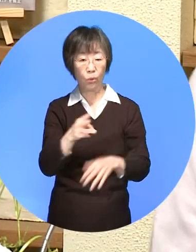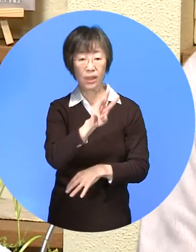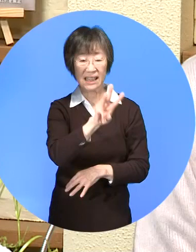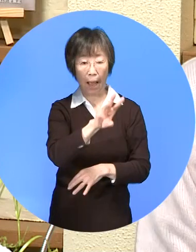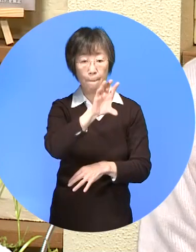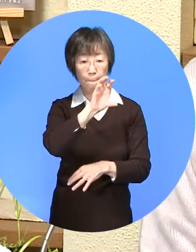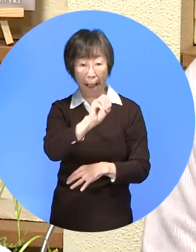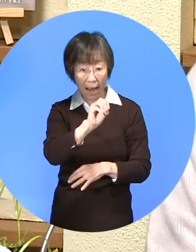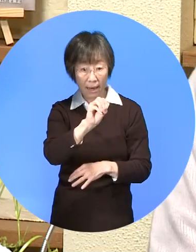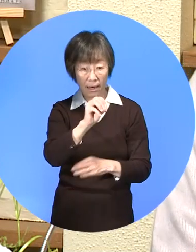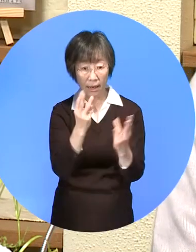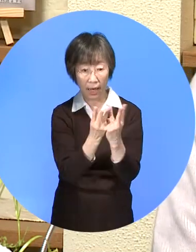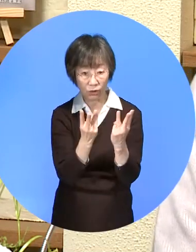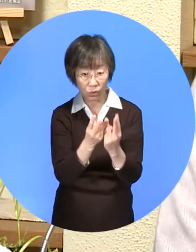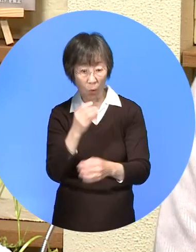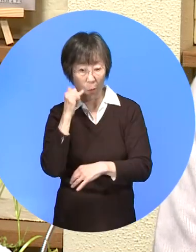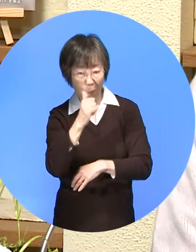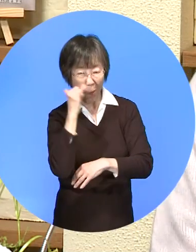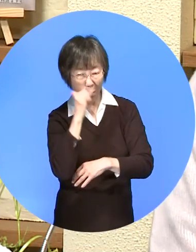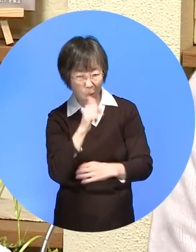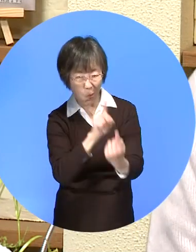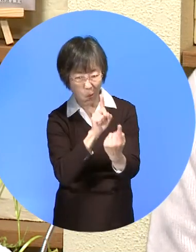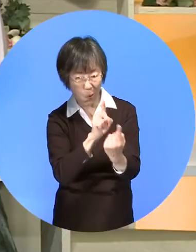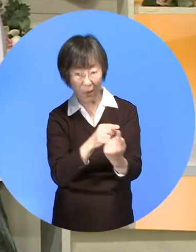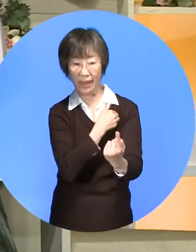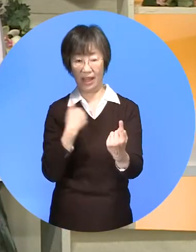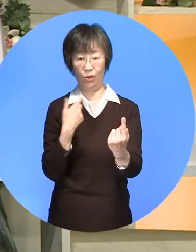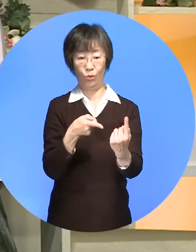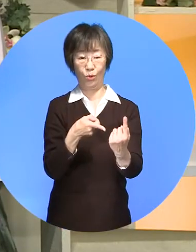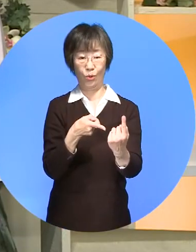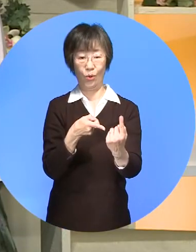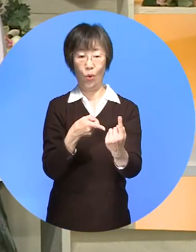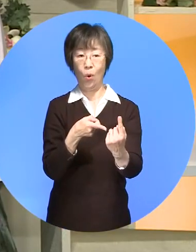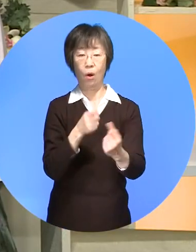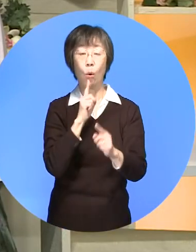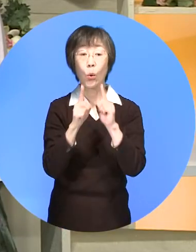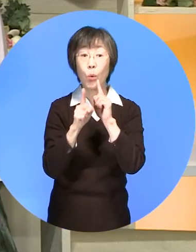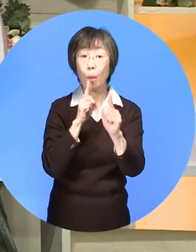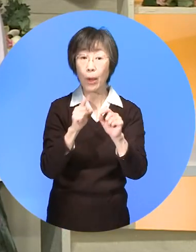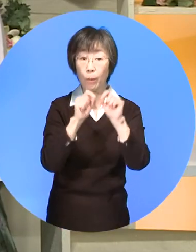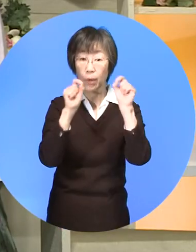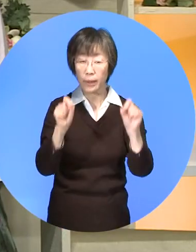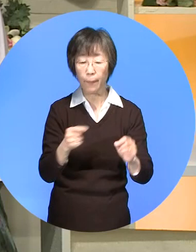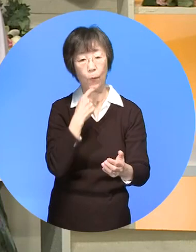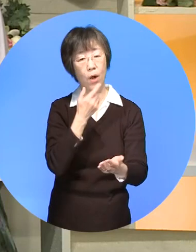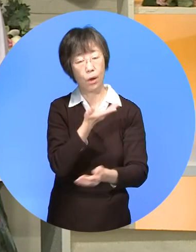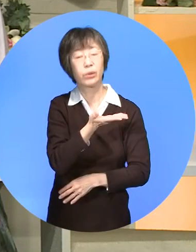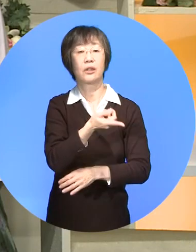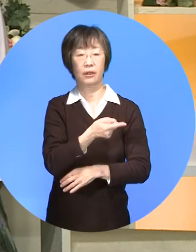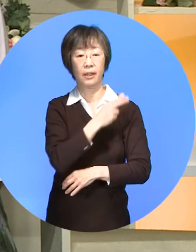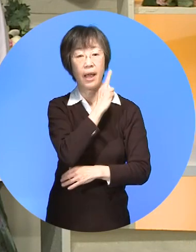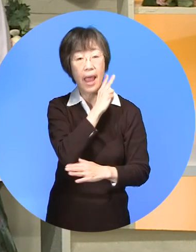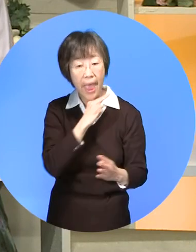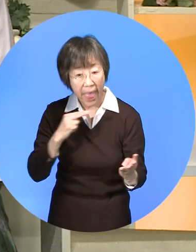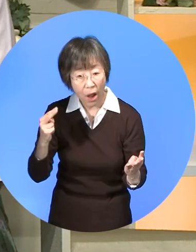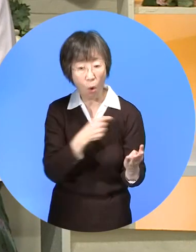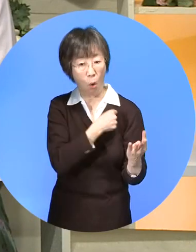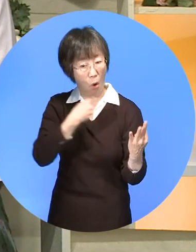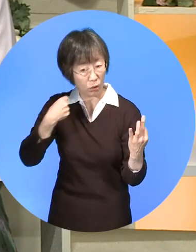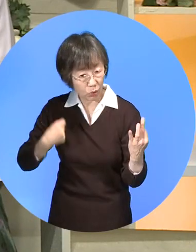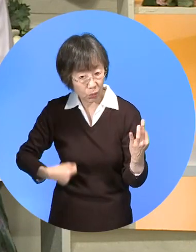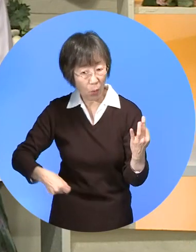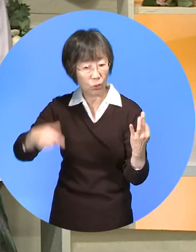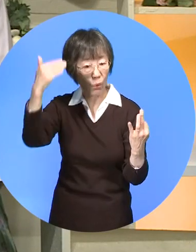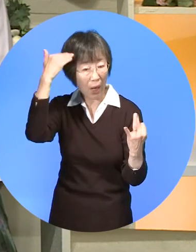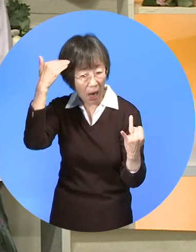応しているということなんですよね、 はい、 そして言葉の問題もクリアしておりまして、 はい、 英語、中国